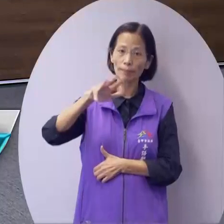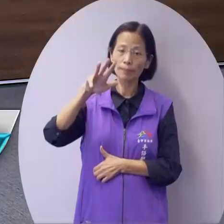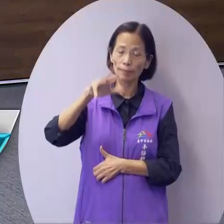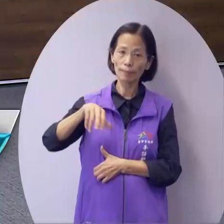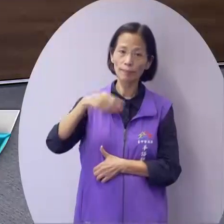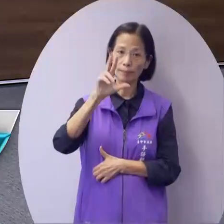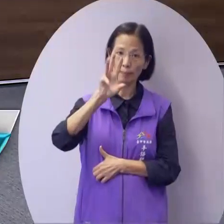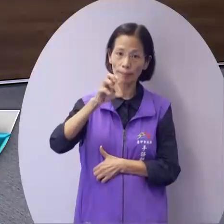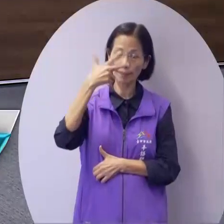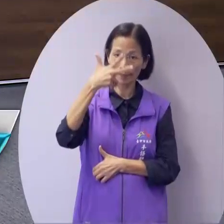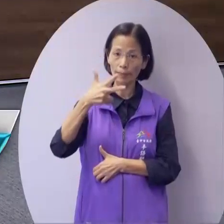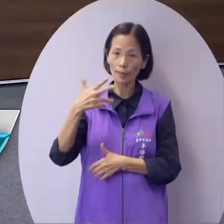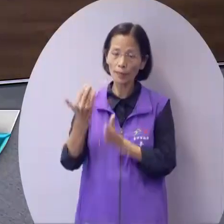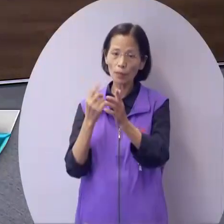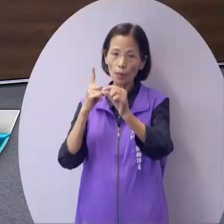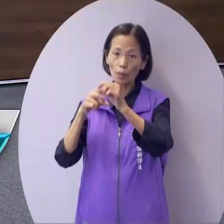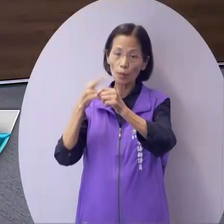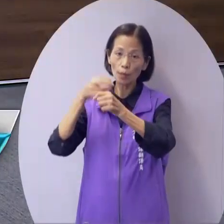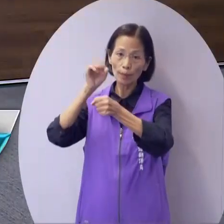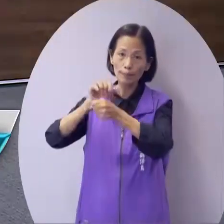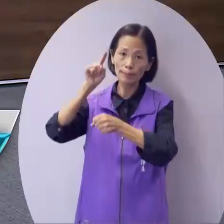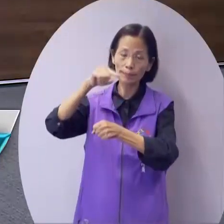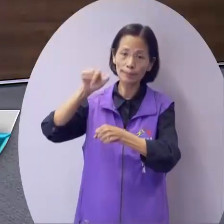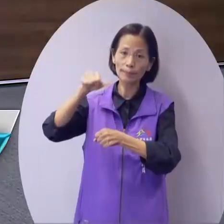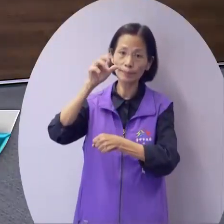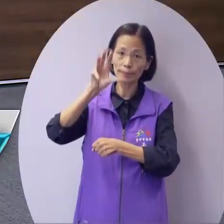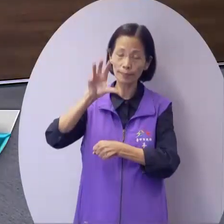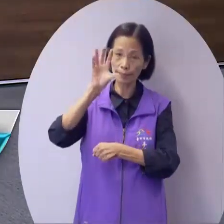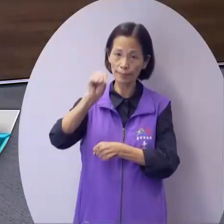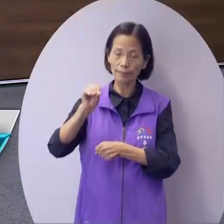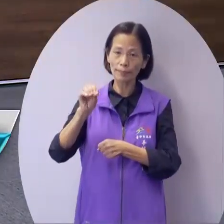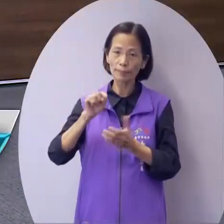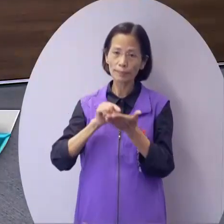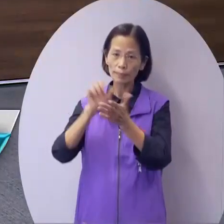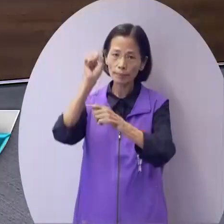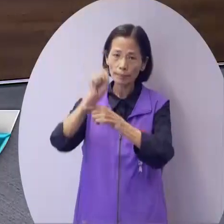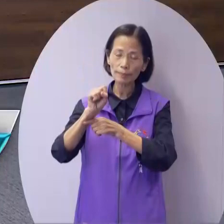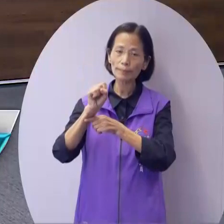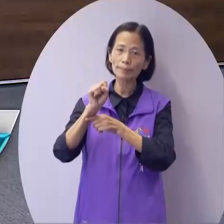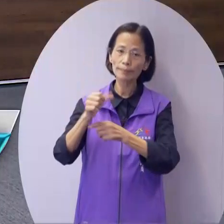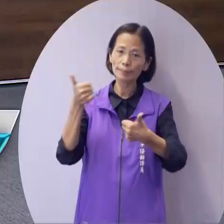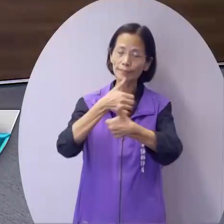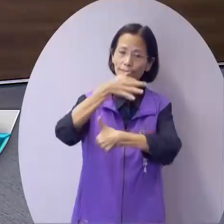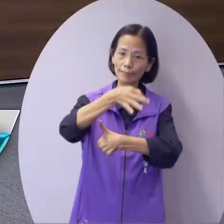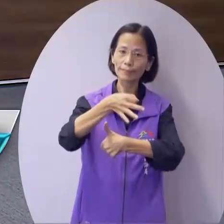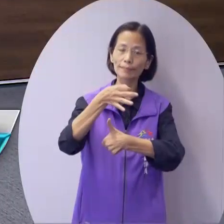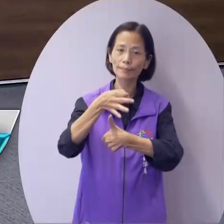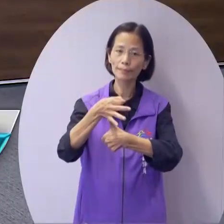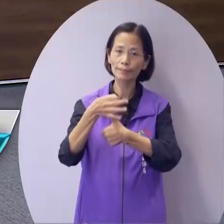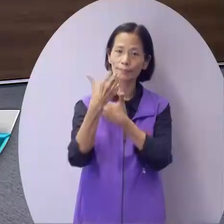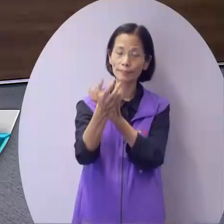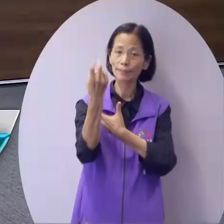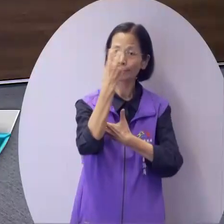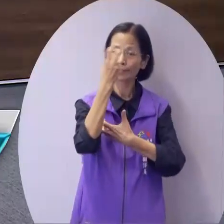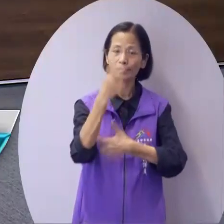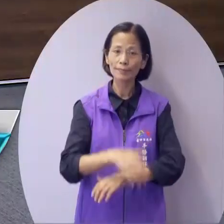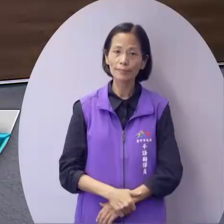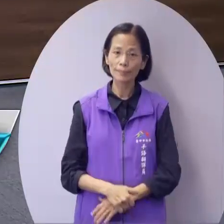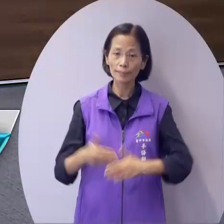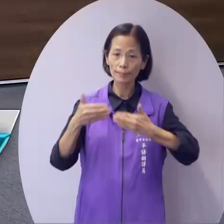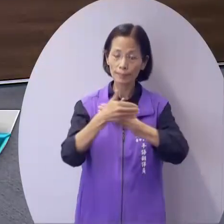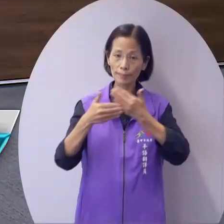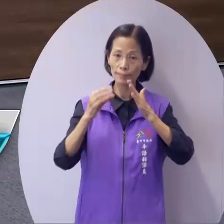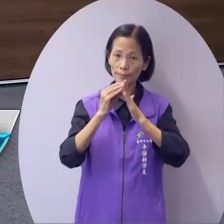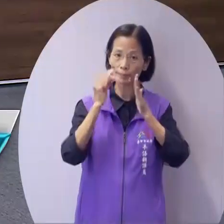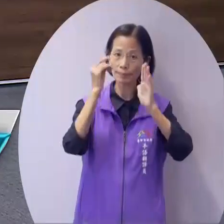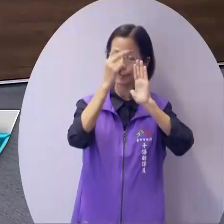1858万8236元。前述中央补助款1580万元，你请同意办理先行垫付，敬请审议，请交通局